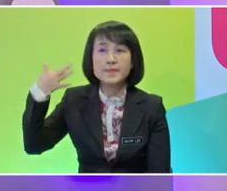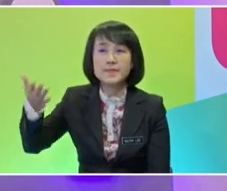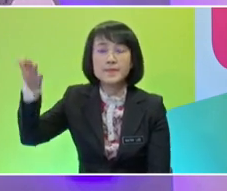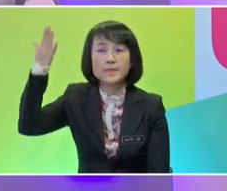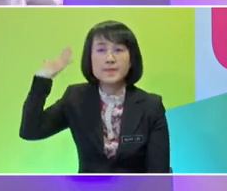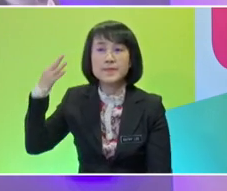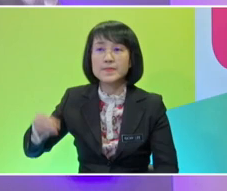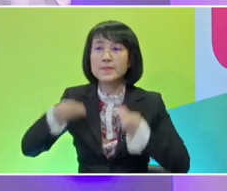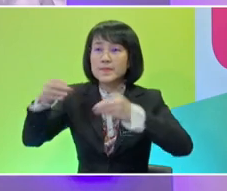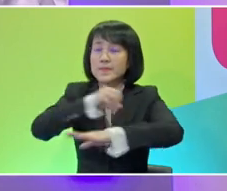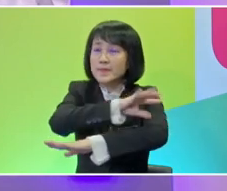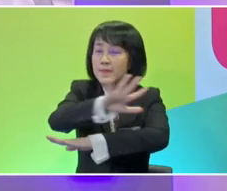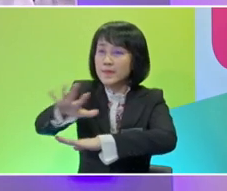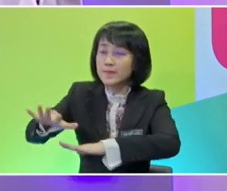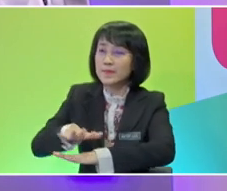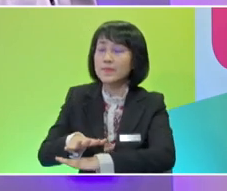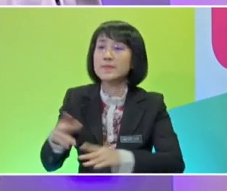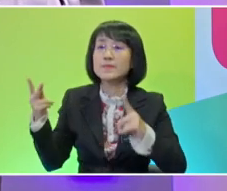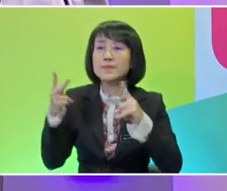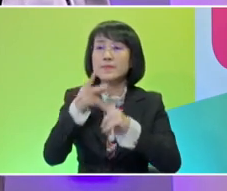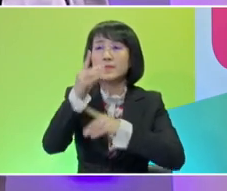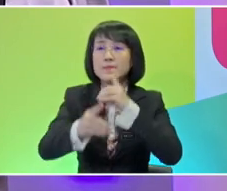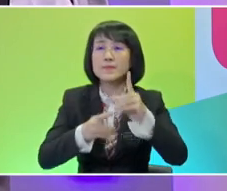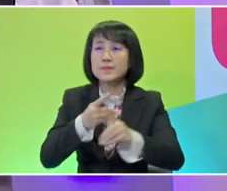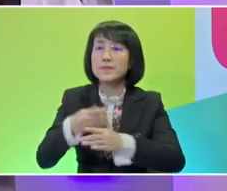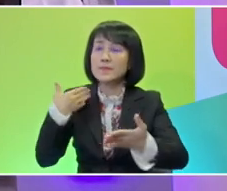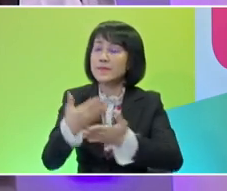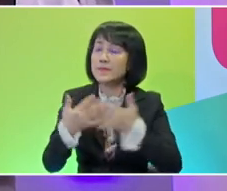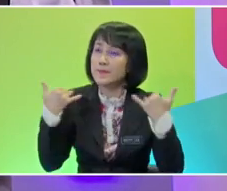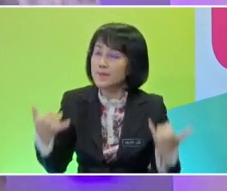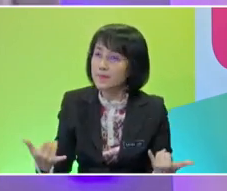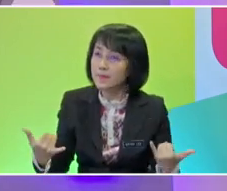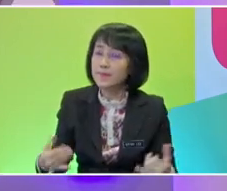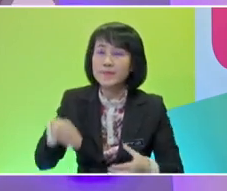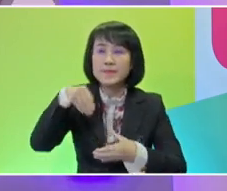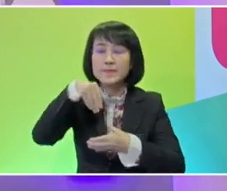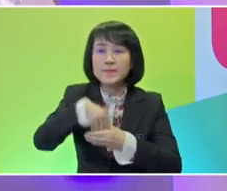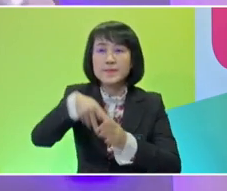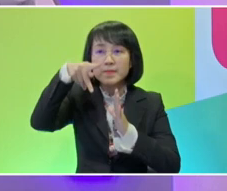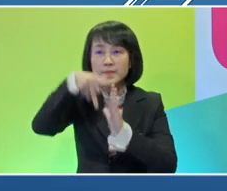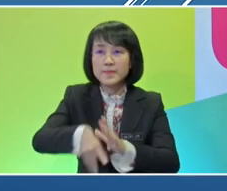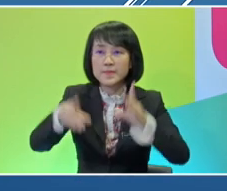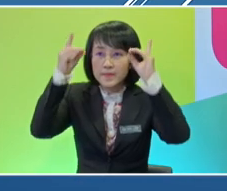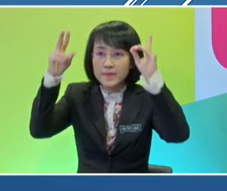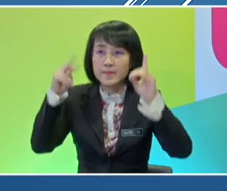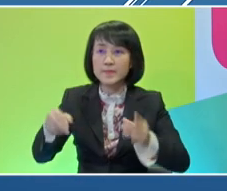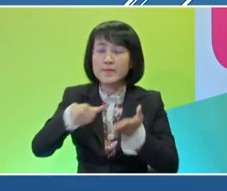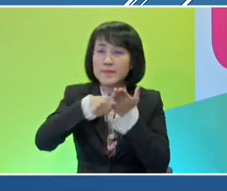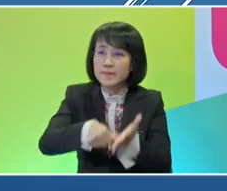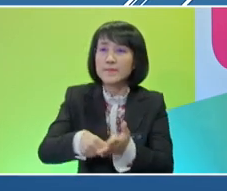impak kepada dunia hingga hari ini dan dalam pendidikan dalam Taman Nasional menekankan kepada tanggung jawab